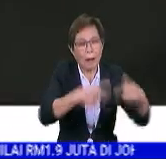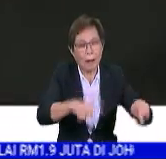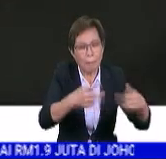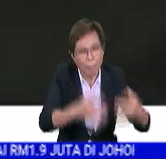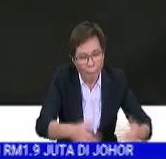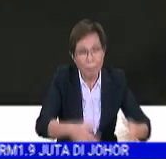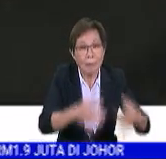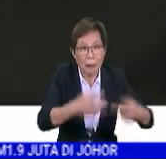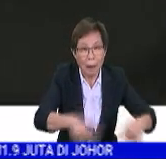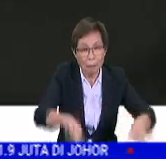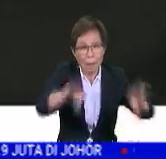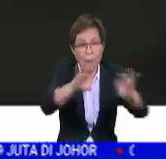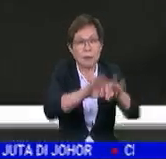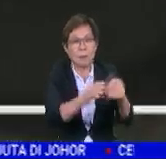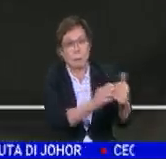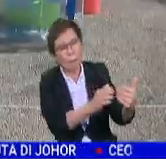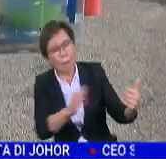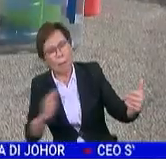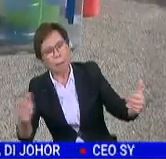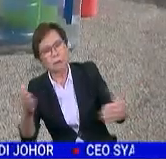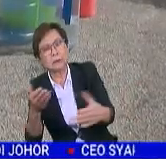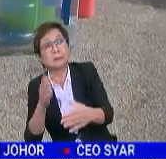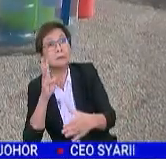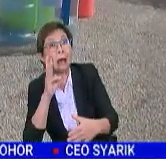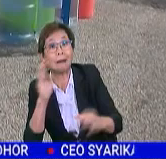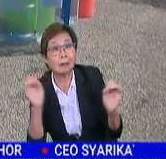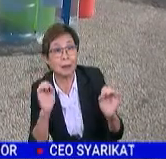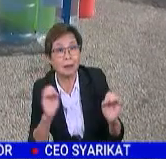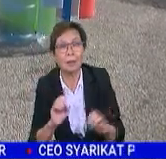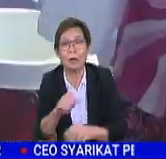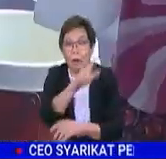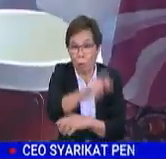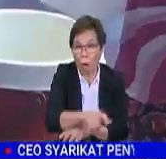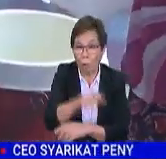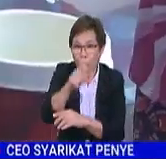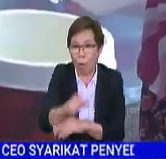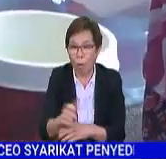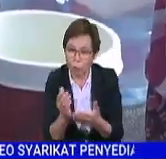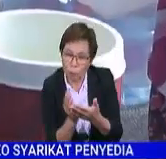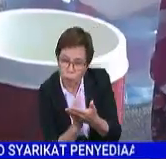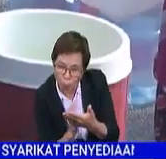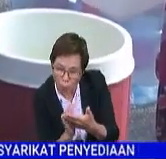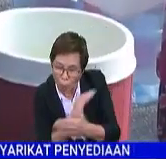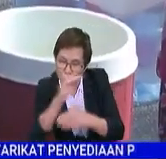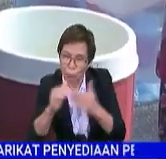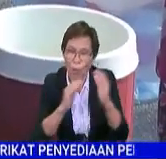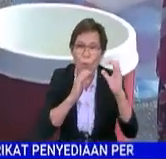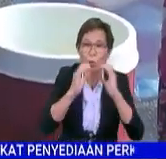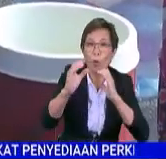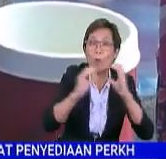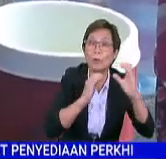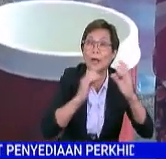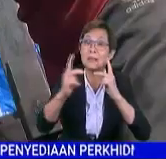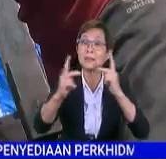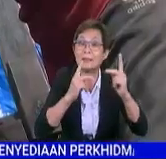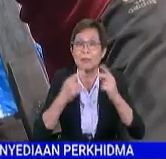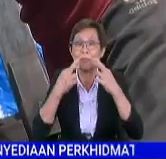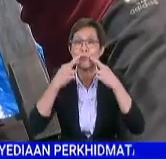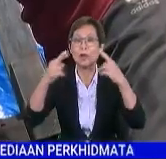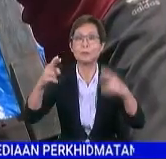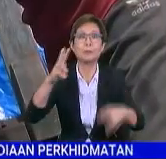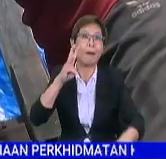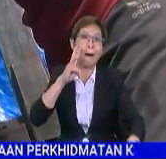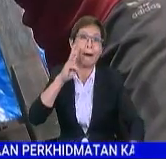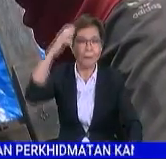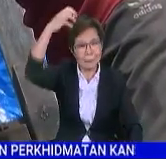sepanjang tempoh gangguan untuk melihat terkini pengguna boleh merujuk semua saluran komunikasi resmi air Selangor